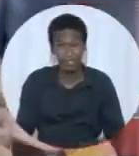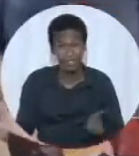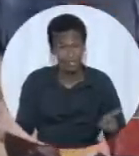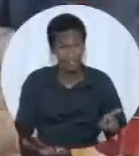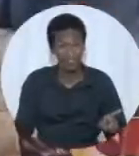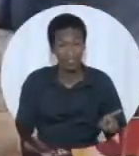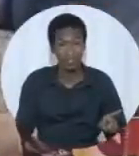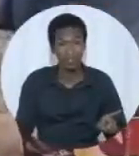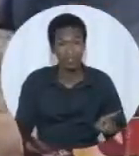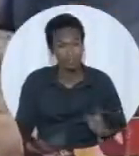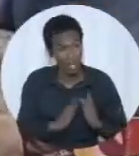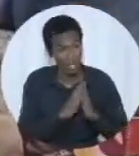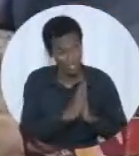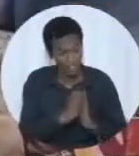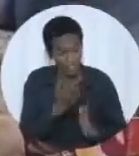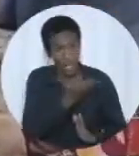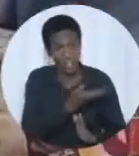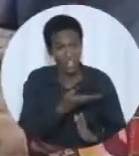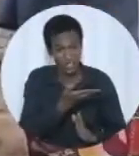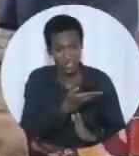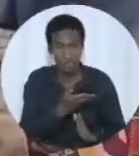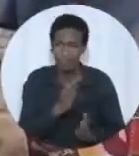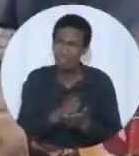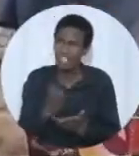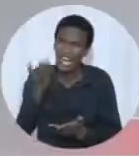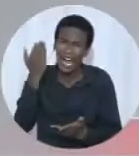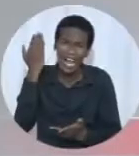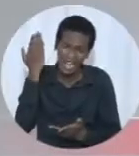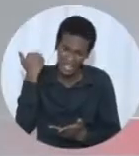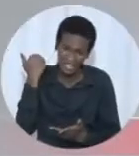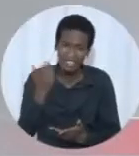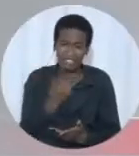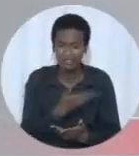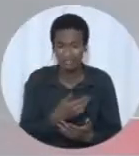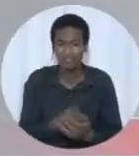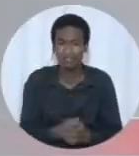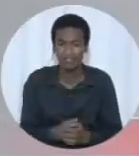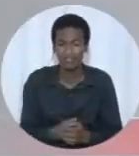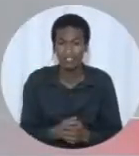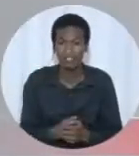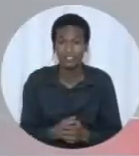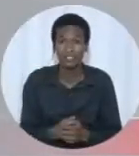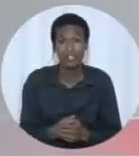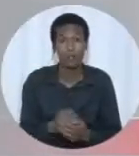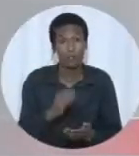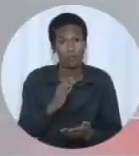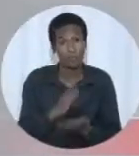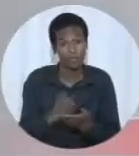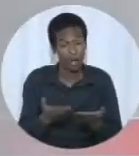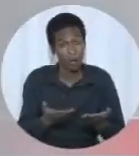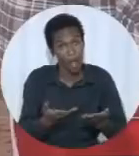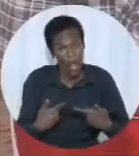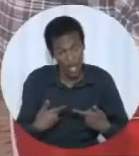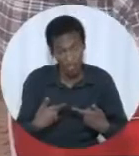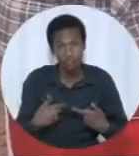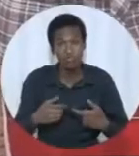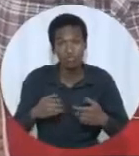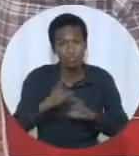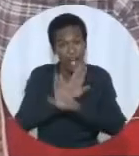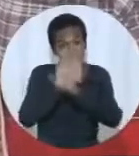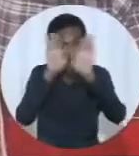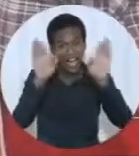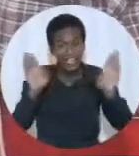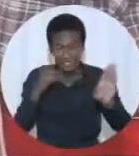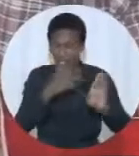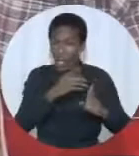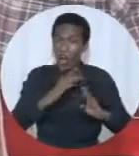nareo. Tsy vitare fa ela mba maromaro taogna izy tia. Samy mahazo hazavana amin'ny alalan'ny hery masoandro avokoa moa ry tanàna